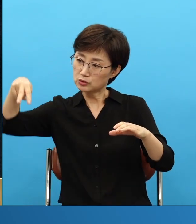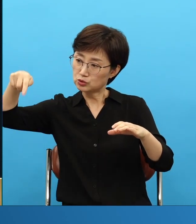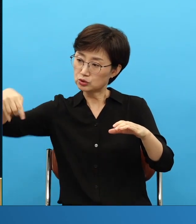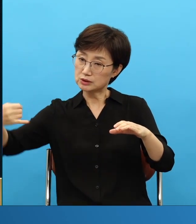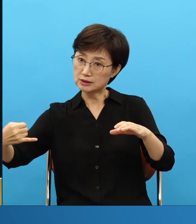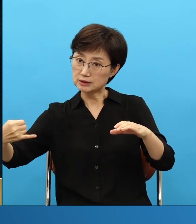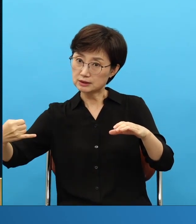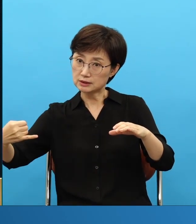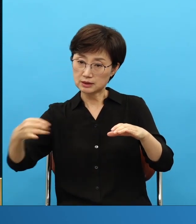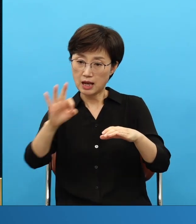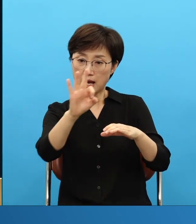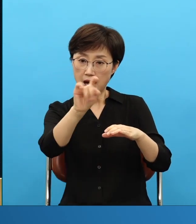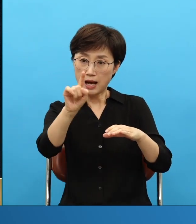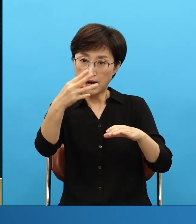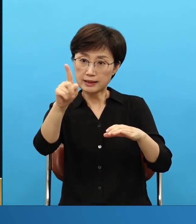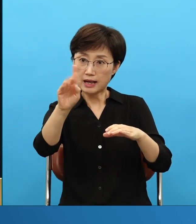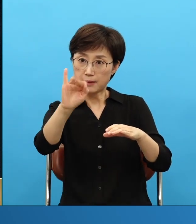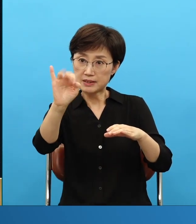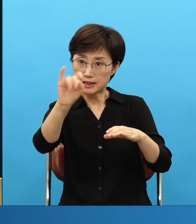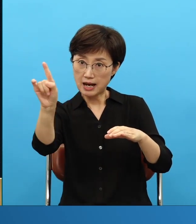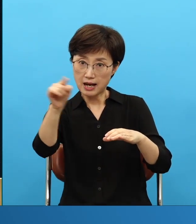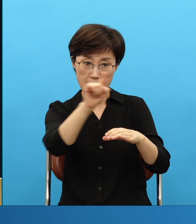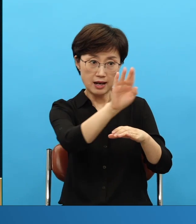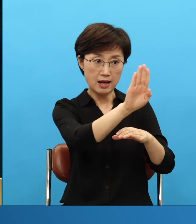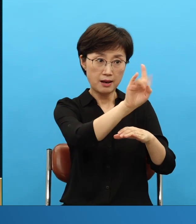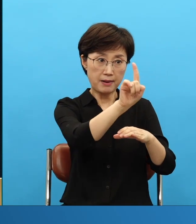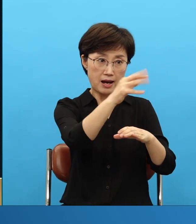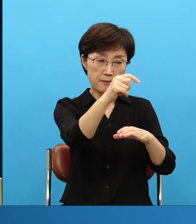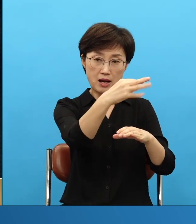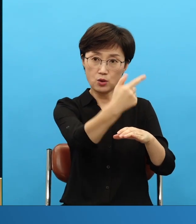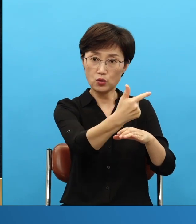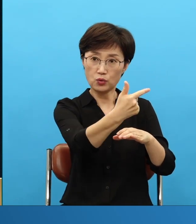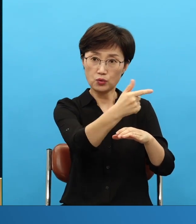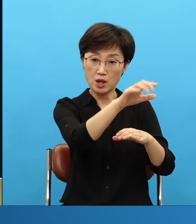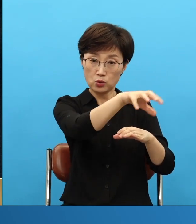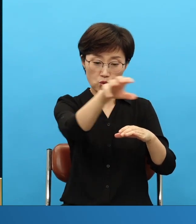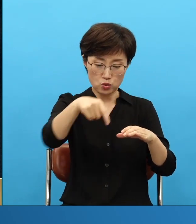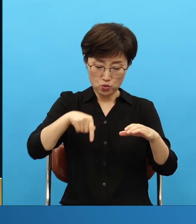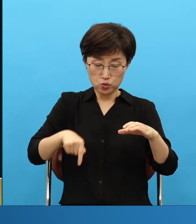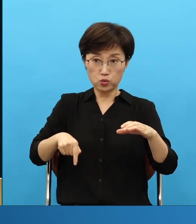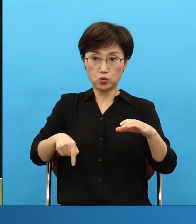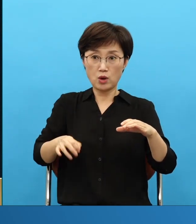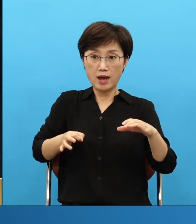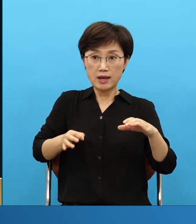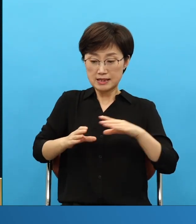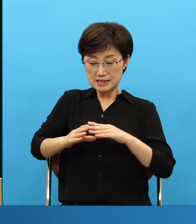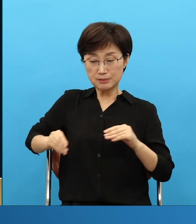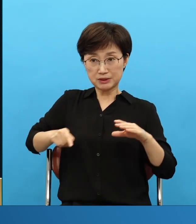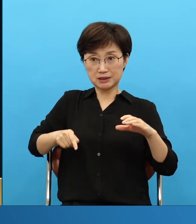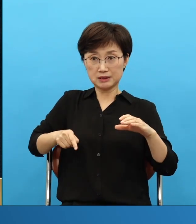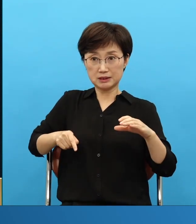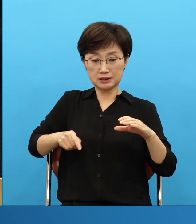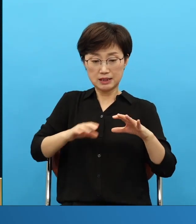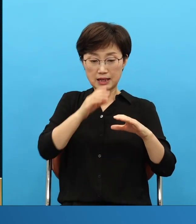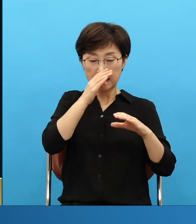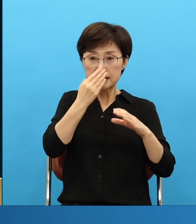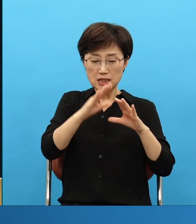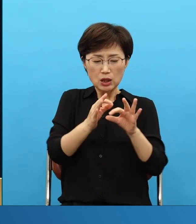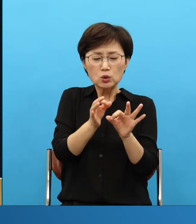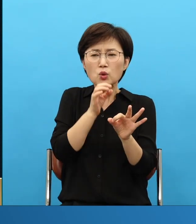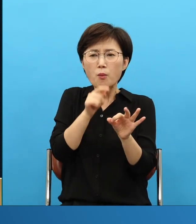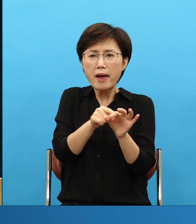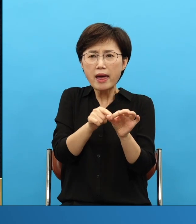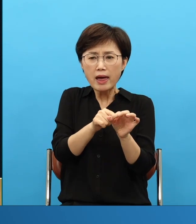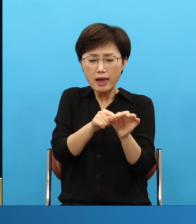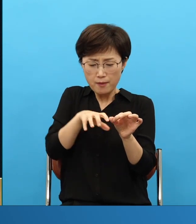이 아라비아와 바벨론. and we have Arabia as well as Babylon, 저 밑에는 에집트. and to the south, Egypt, 또 이